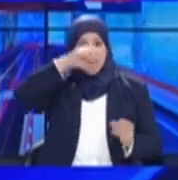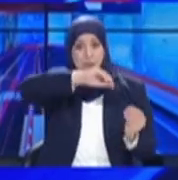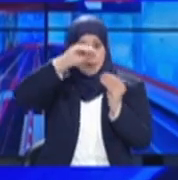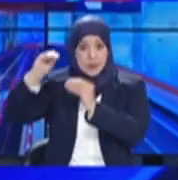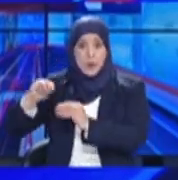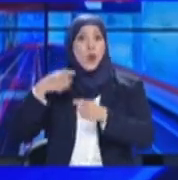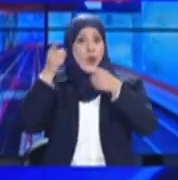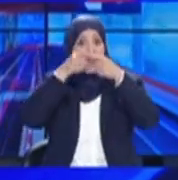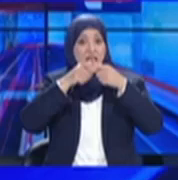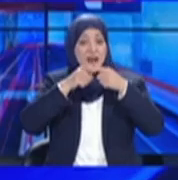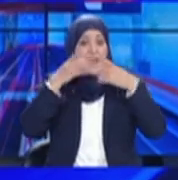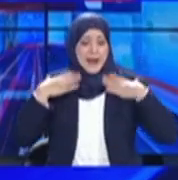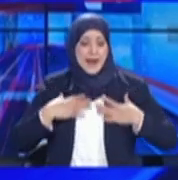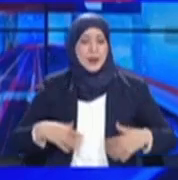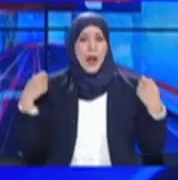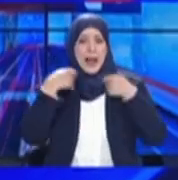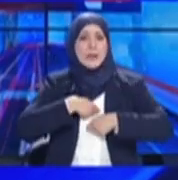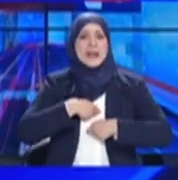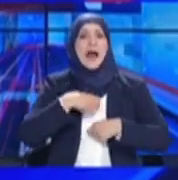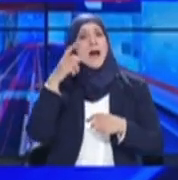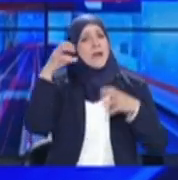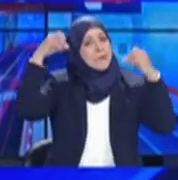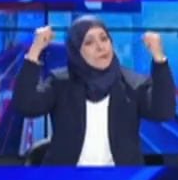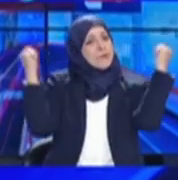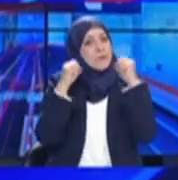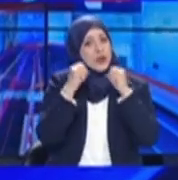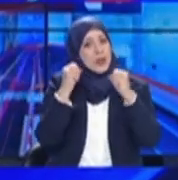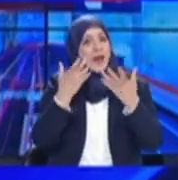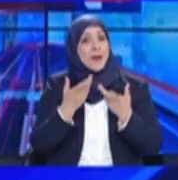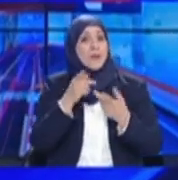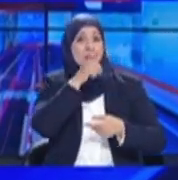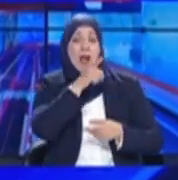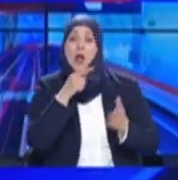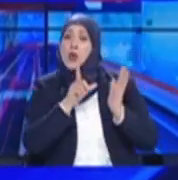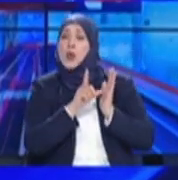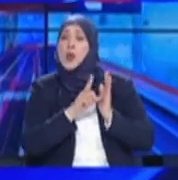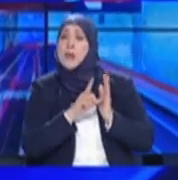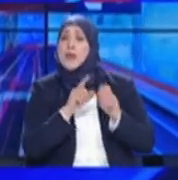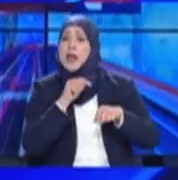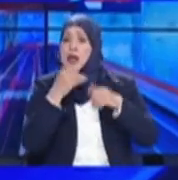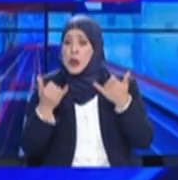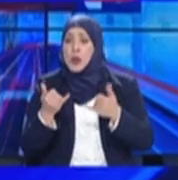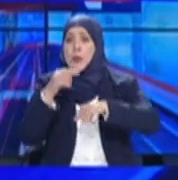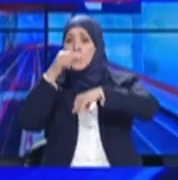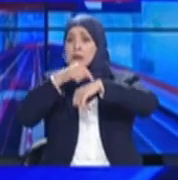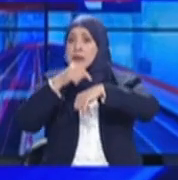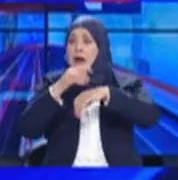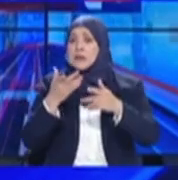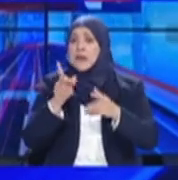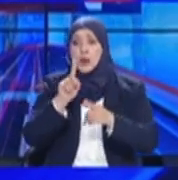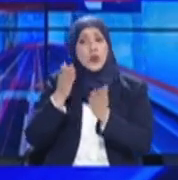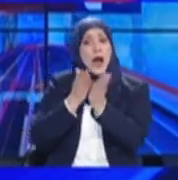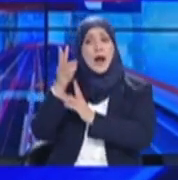معنا وتعرف بالقانون اللي هو ما عندوش حق يروح للدور الاسعار وبال زي اللي يمكن ان